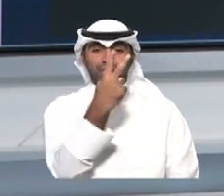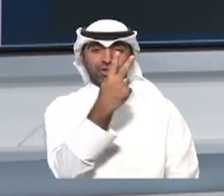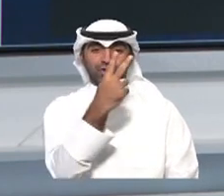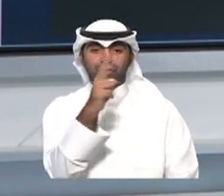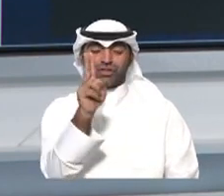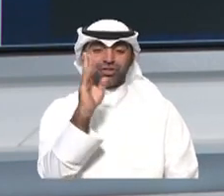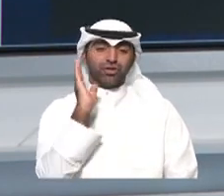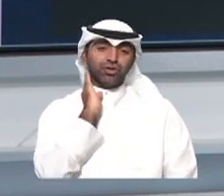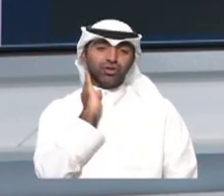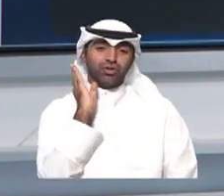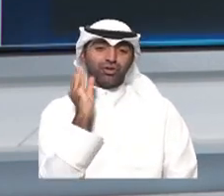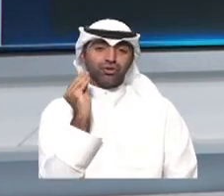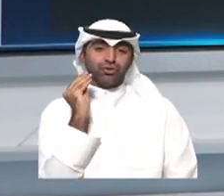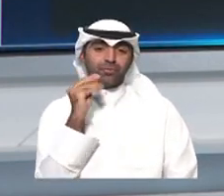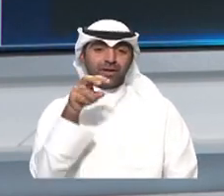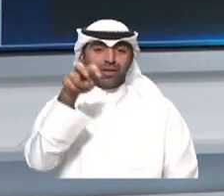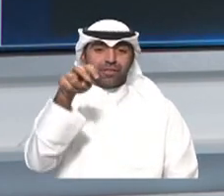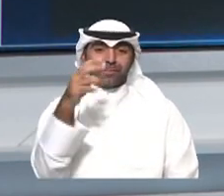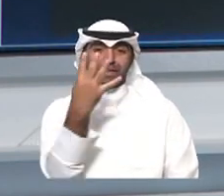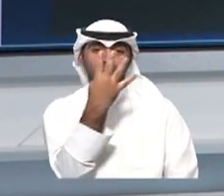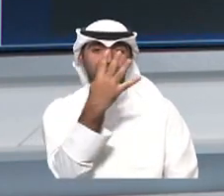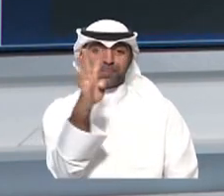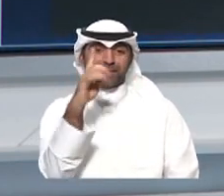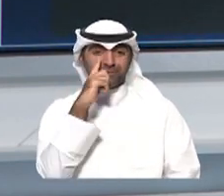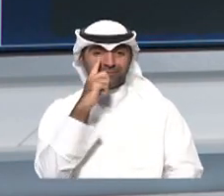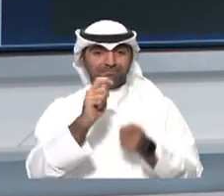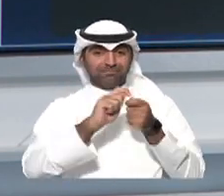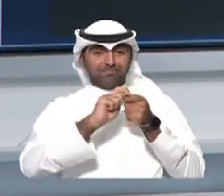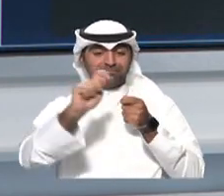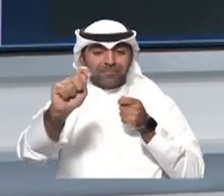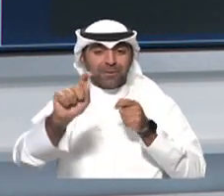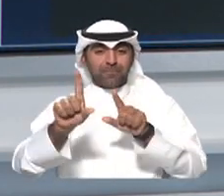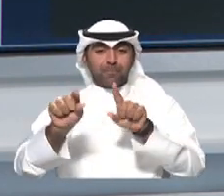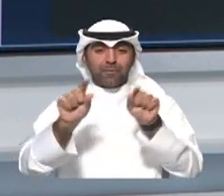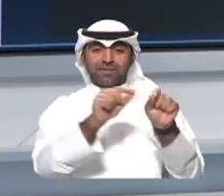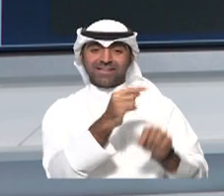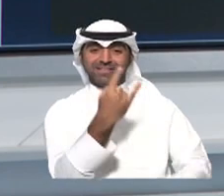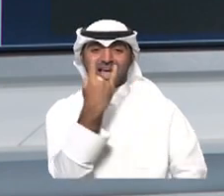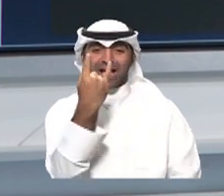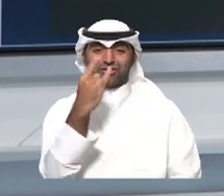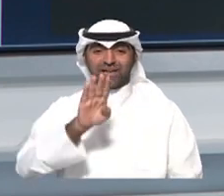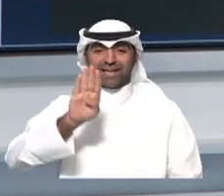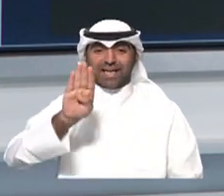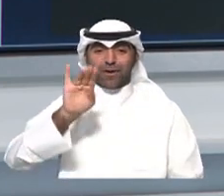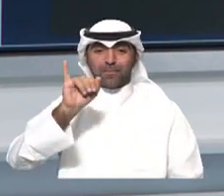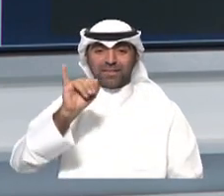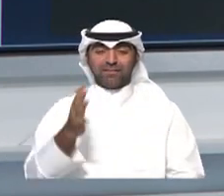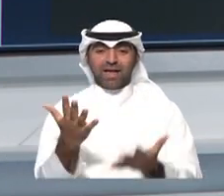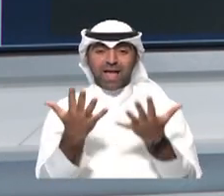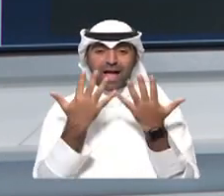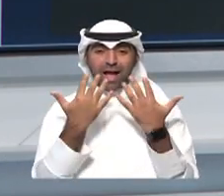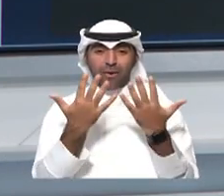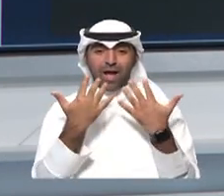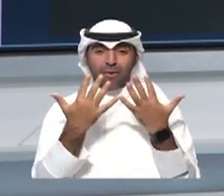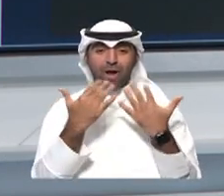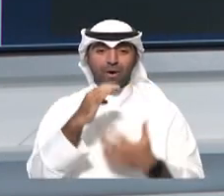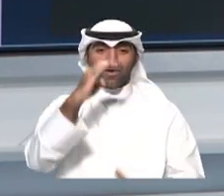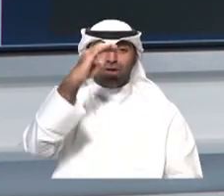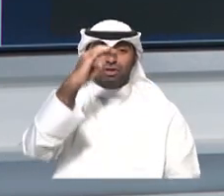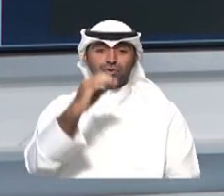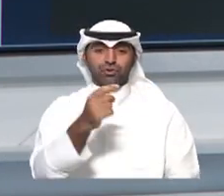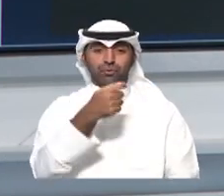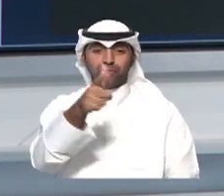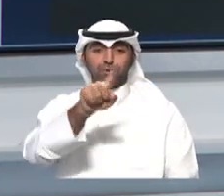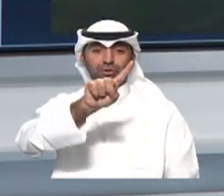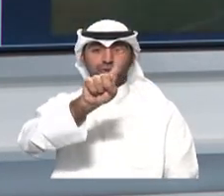النسبية 48%، الرؤية الأفقية ممتازة تتجاوز 10 كيلومتر، رياح حاليا جنوبية شرقية سرعتها 9 كيلومتر